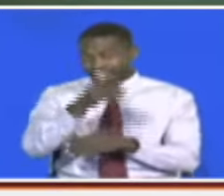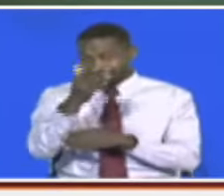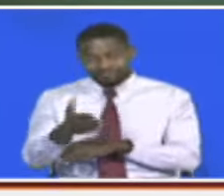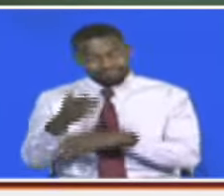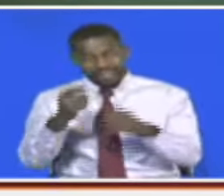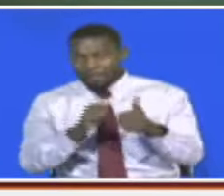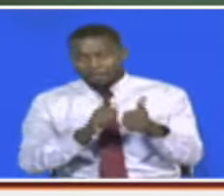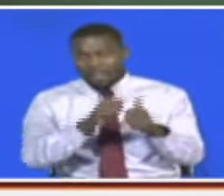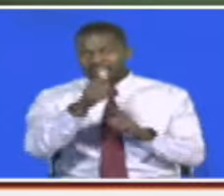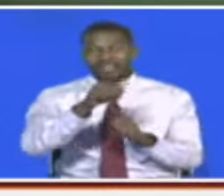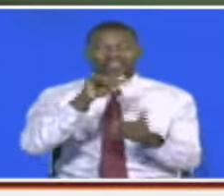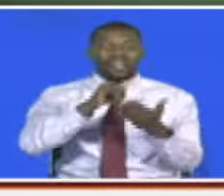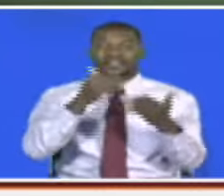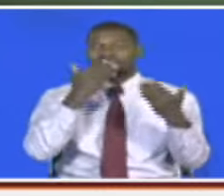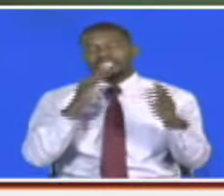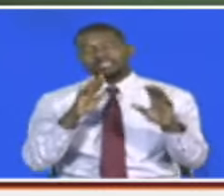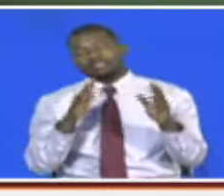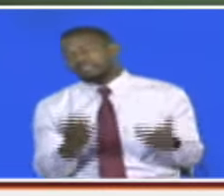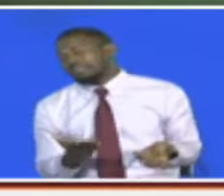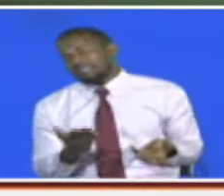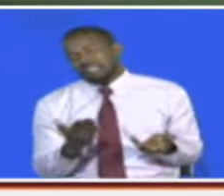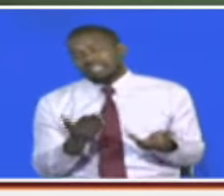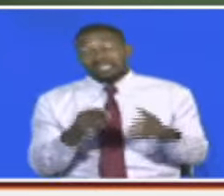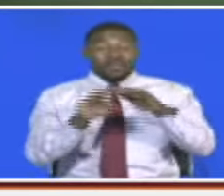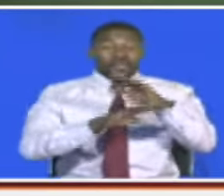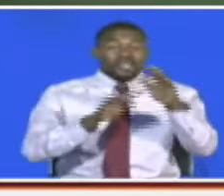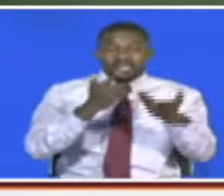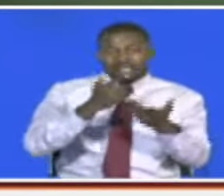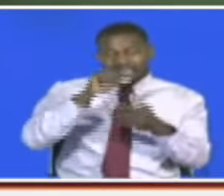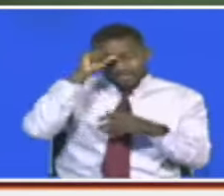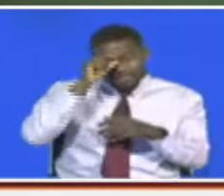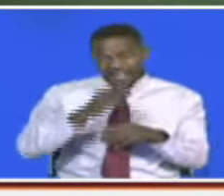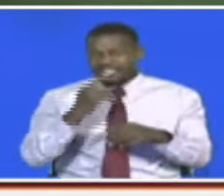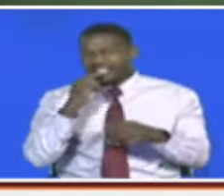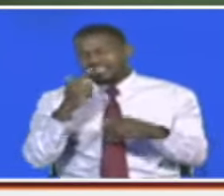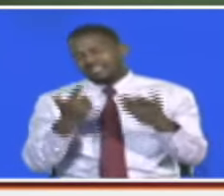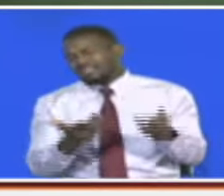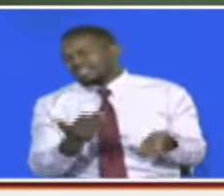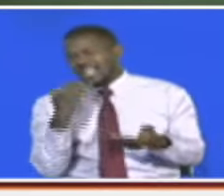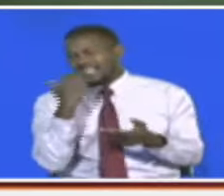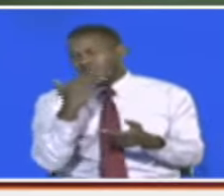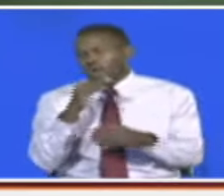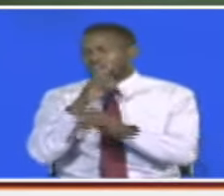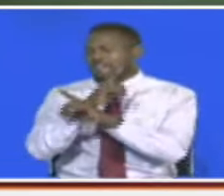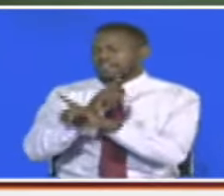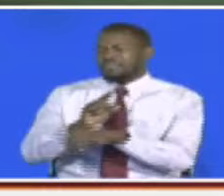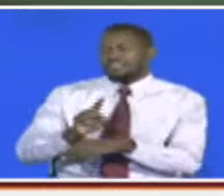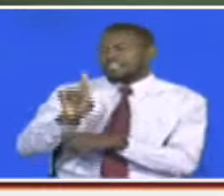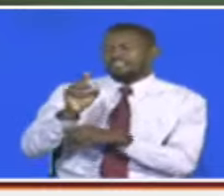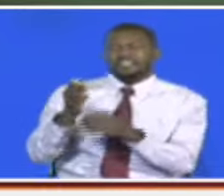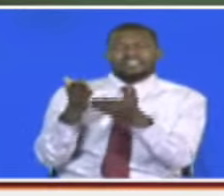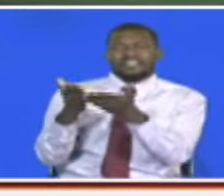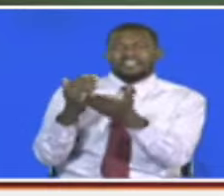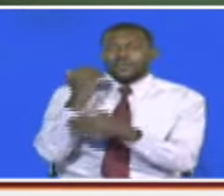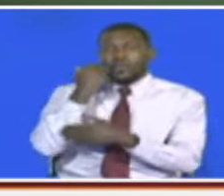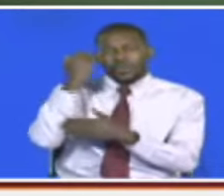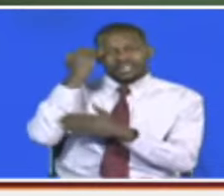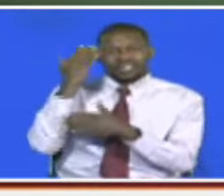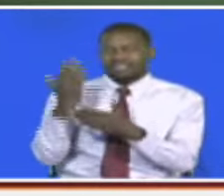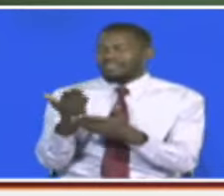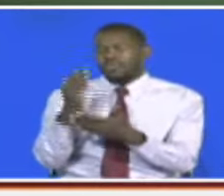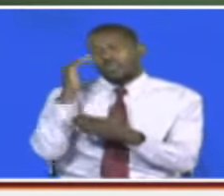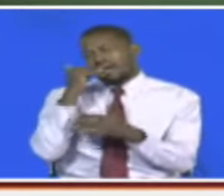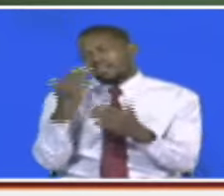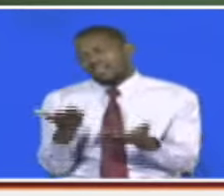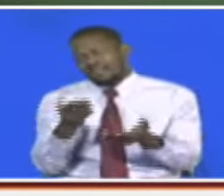Savula amehoji kuwa hamna haja ya Gachagua kujitetea kupitia njia ya mahakama ili hali wa bunge wa seneti na wale wa bunge